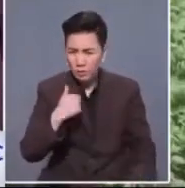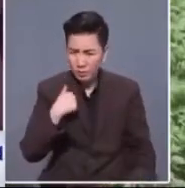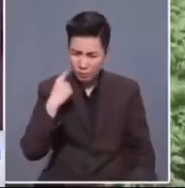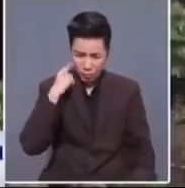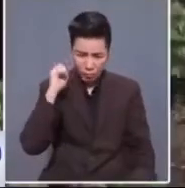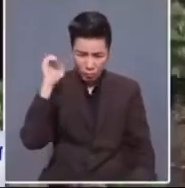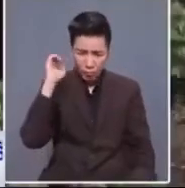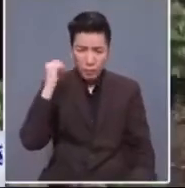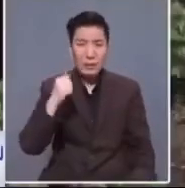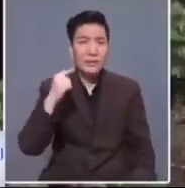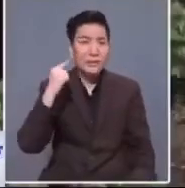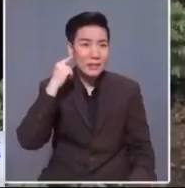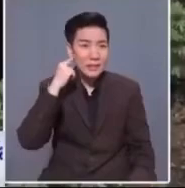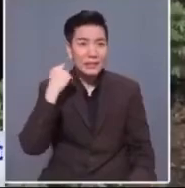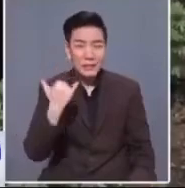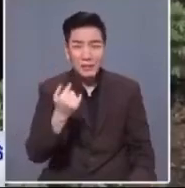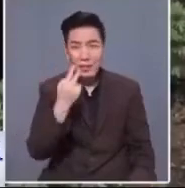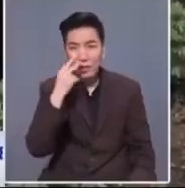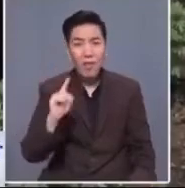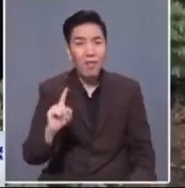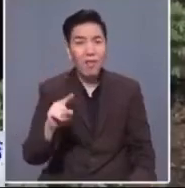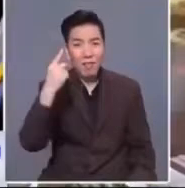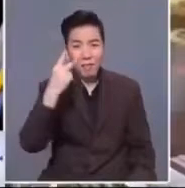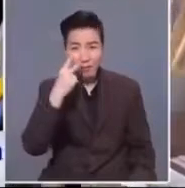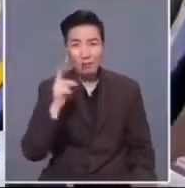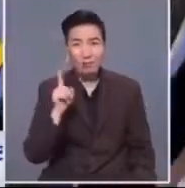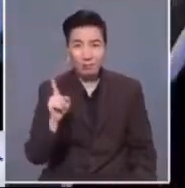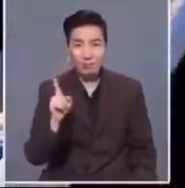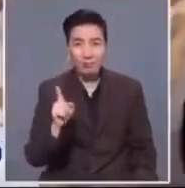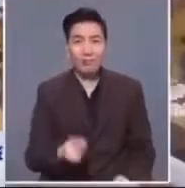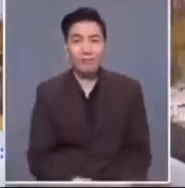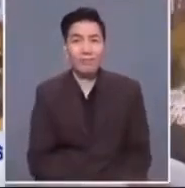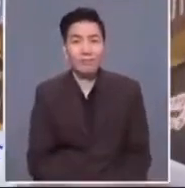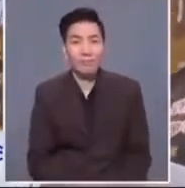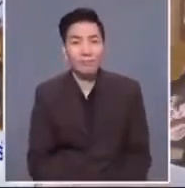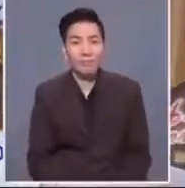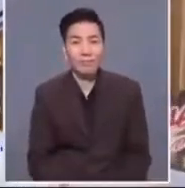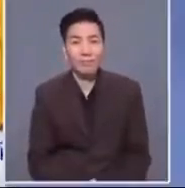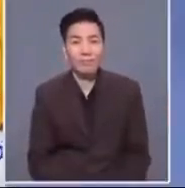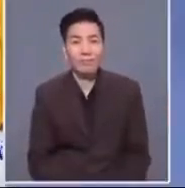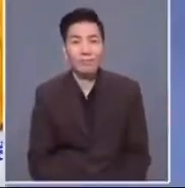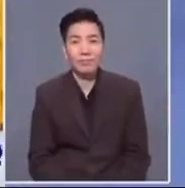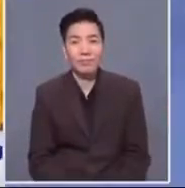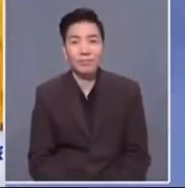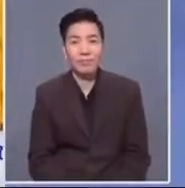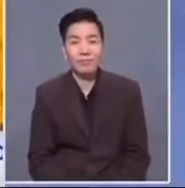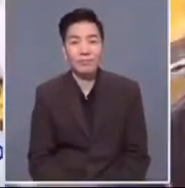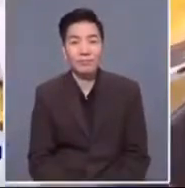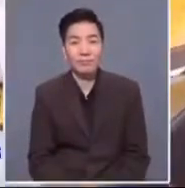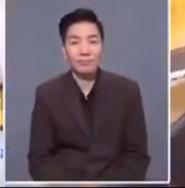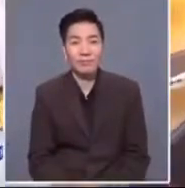ได้ยินน่ะ เอาก็ได้ยินซะ โอ้